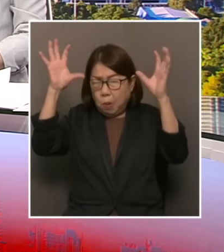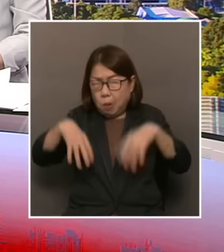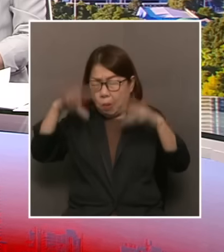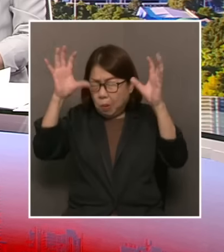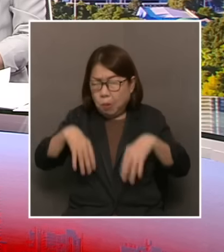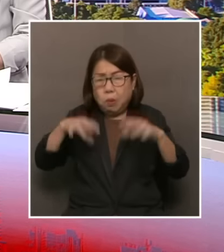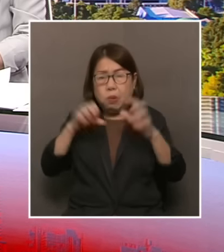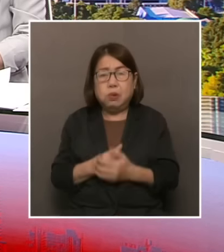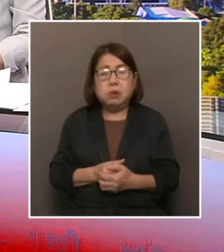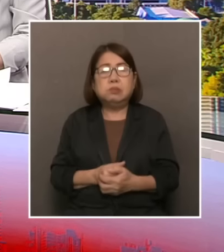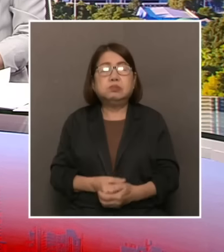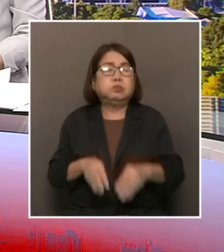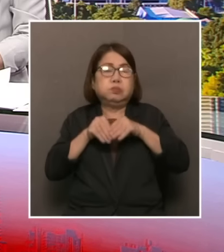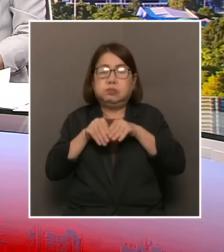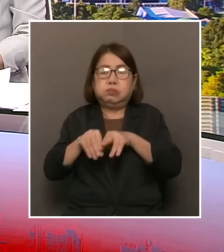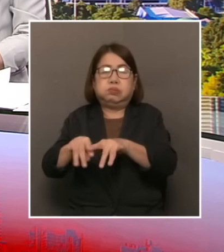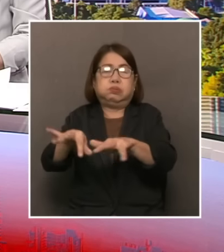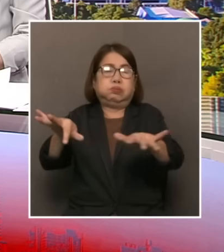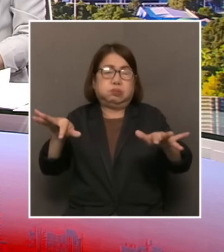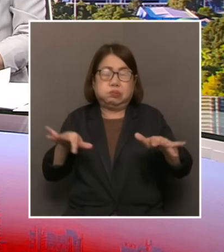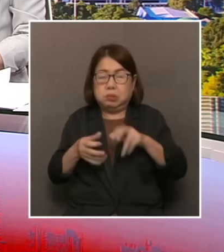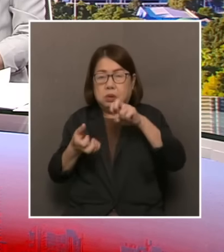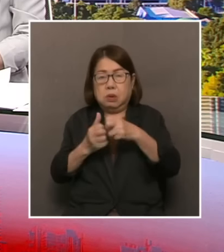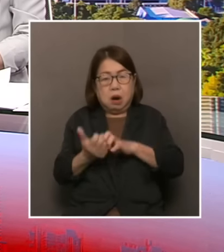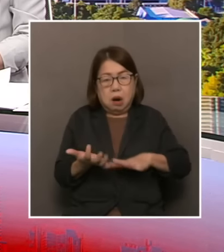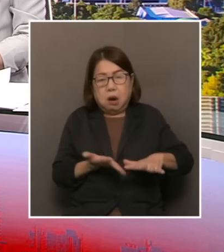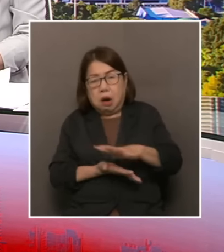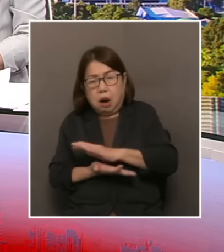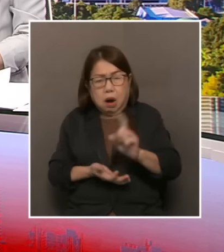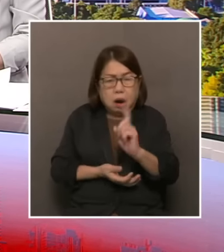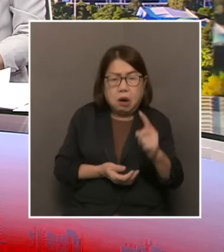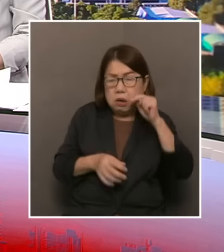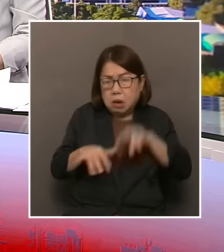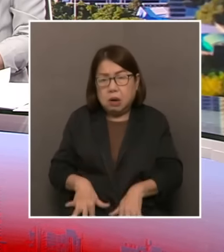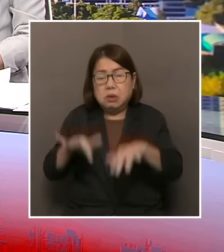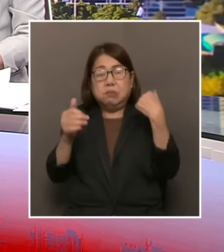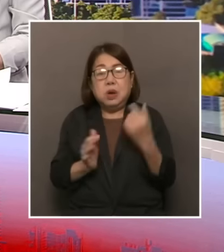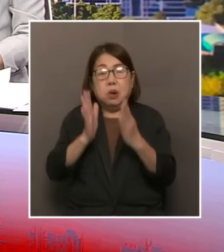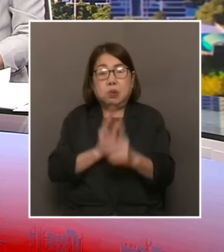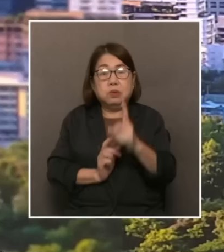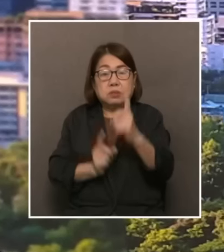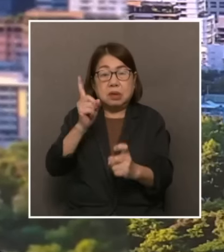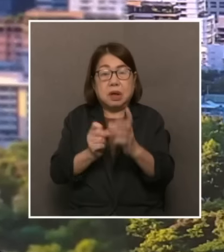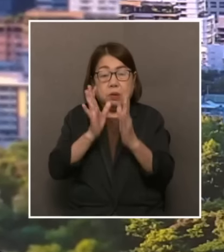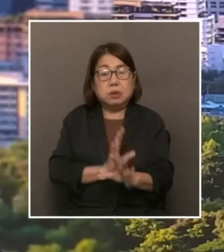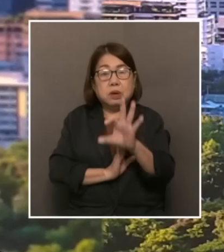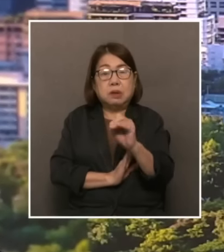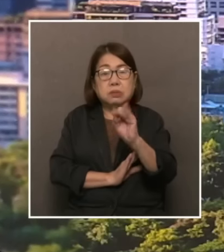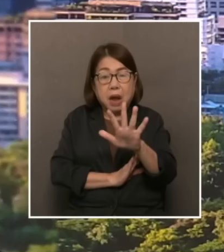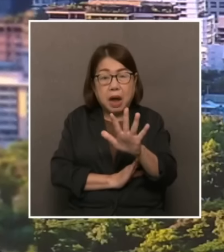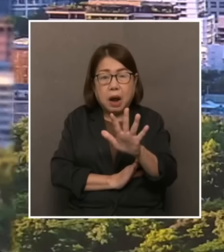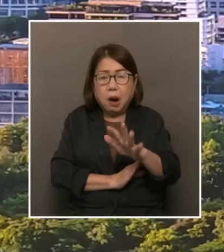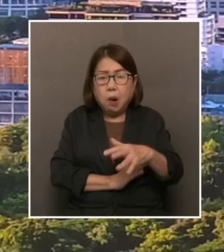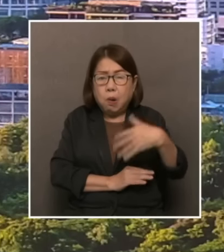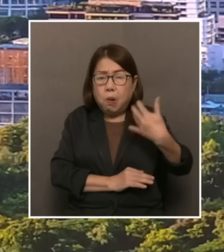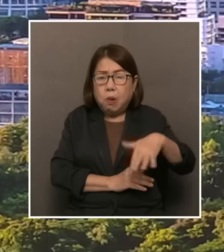มากนะส่งผลทำให้เกิความกุระหลน้ำท่วมครั้งใหญ่ ผู้คนเสยชีวถง 95 คนมหนักหนาสาหัสขนดนั้เลยนะครั